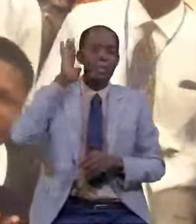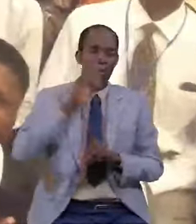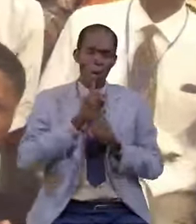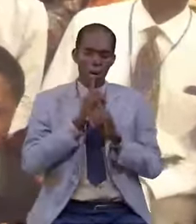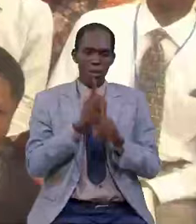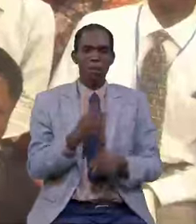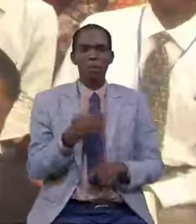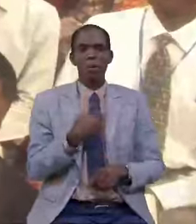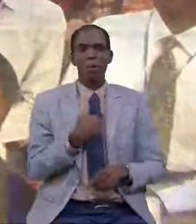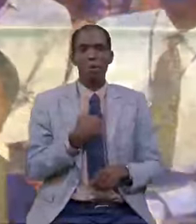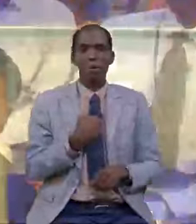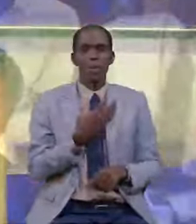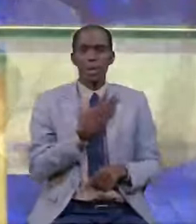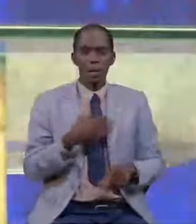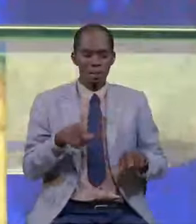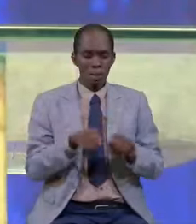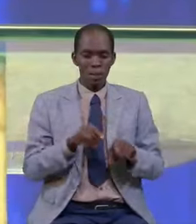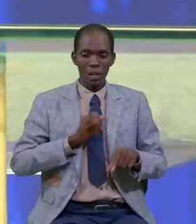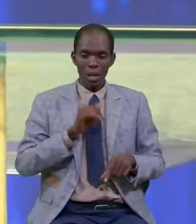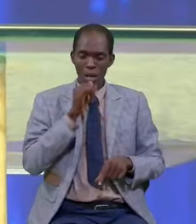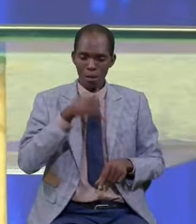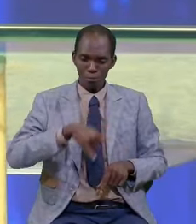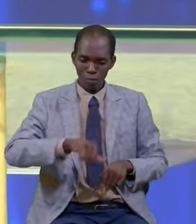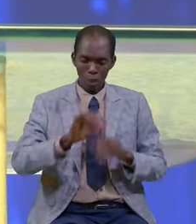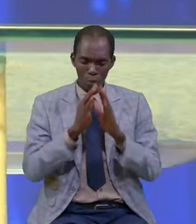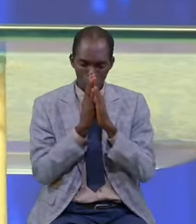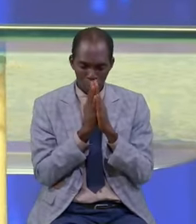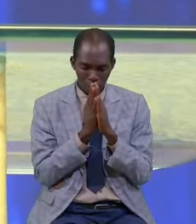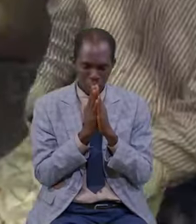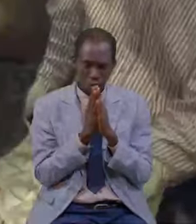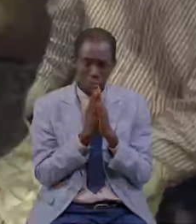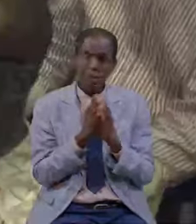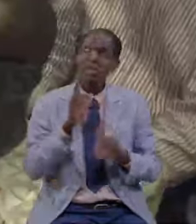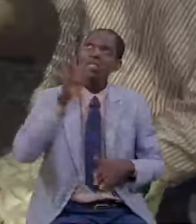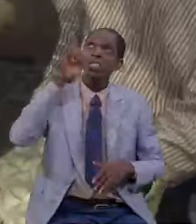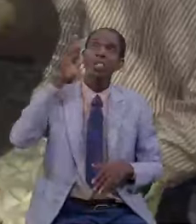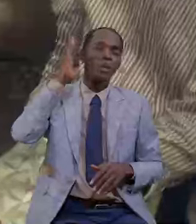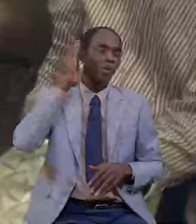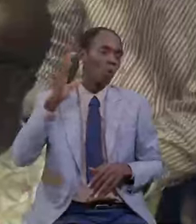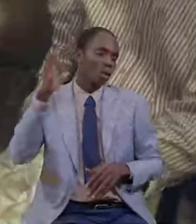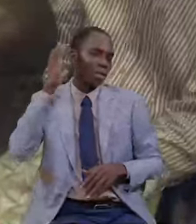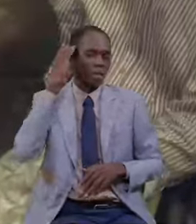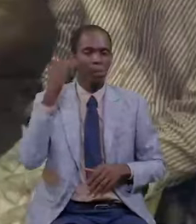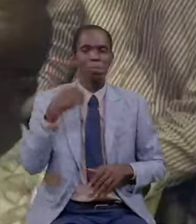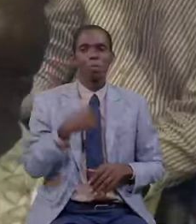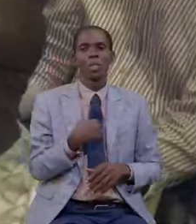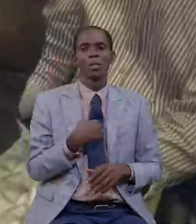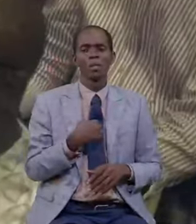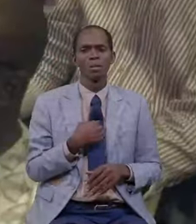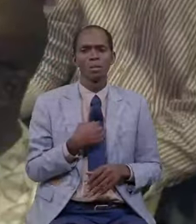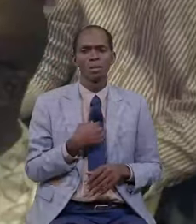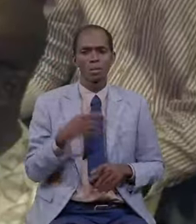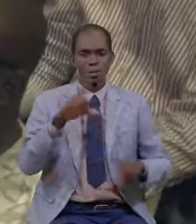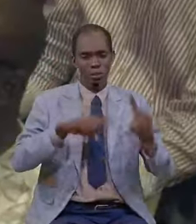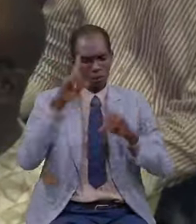répondra. Avant que je cesse de parler, il exaucera. Il faut le dire maintenant encore.